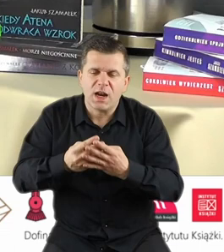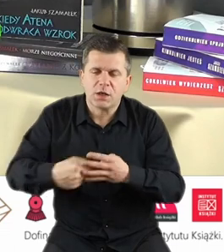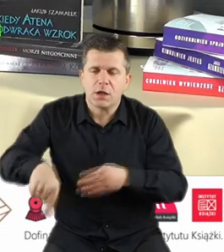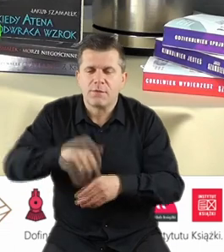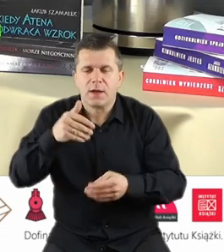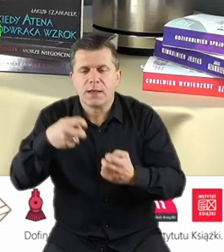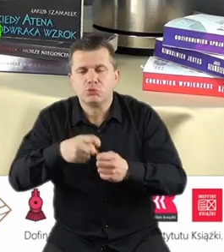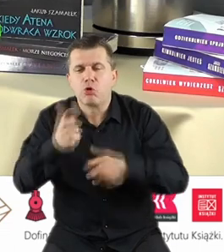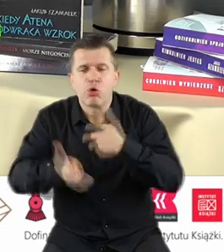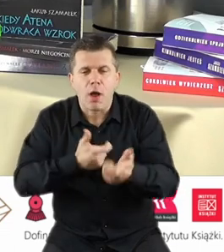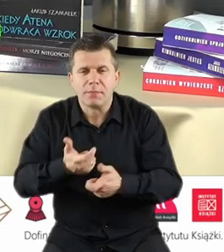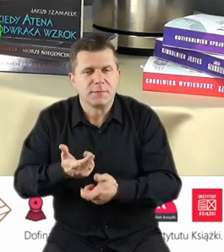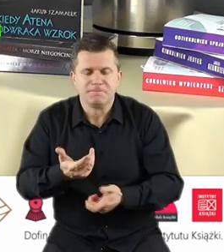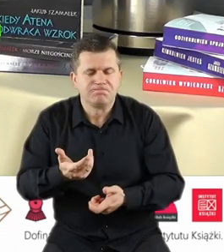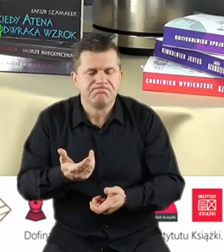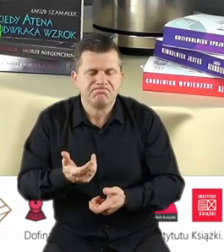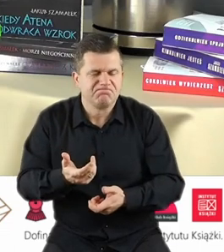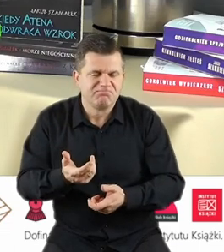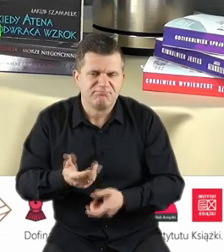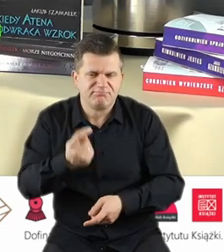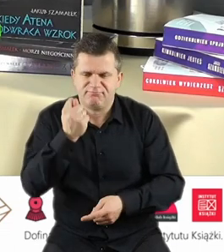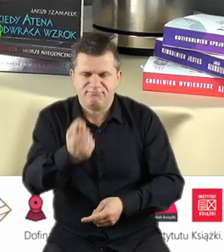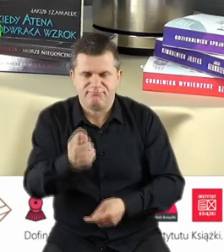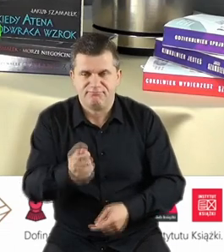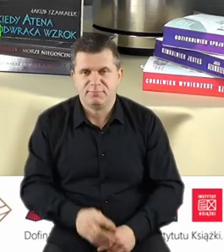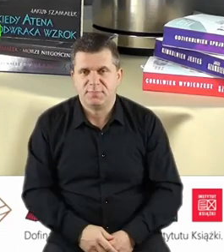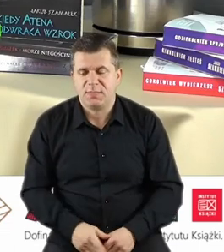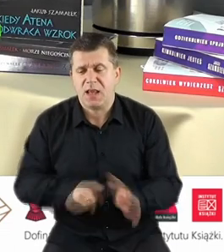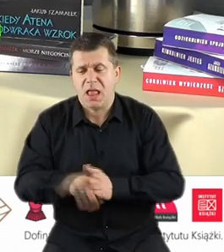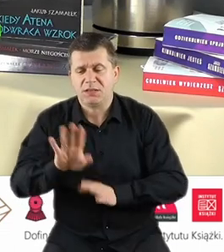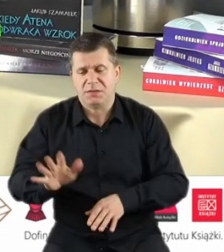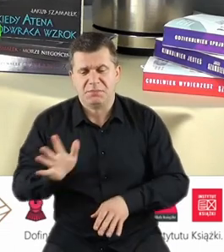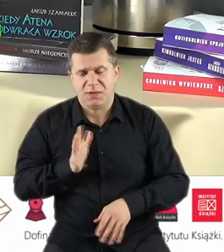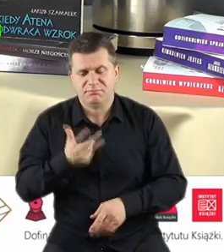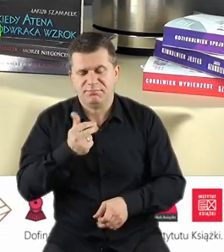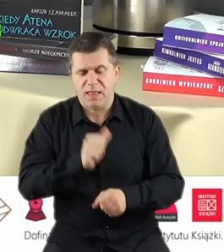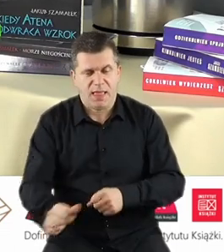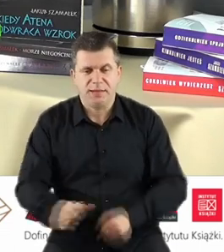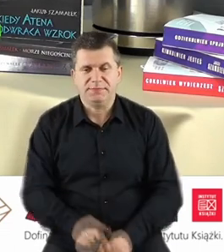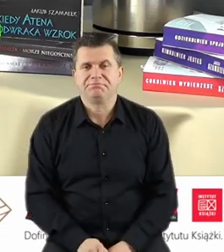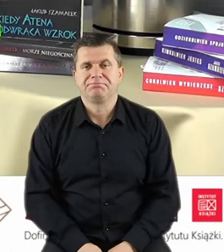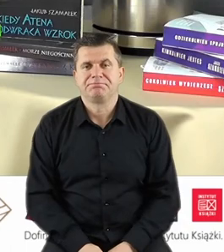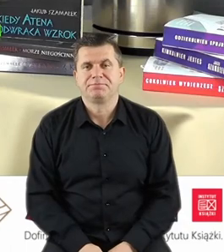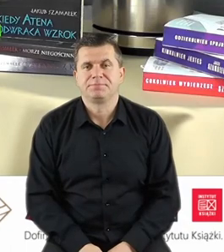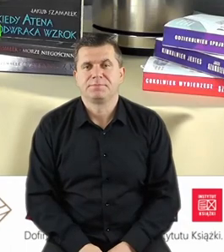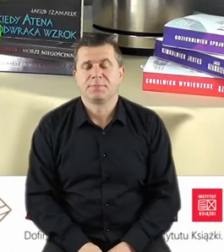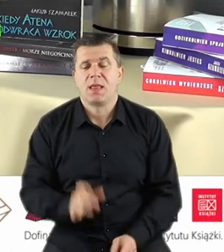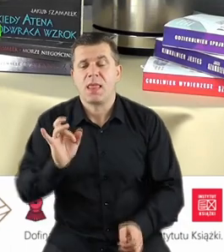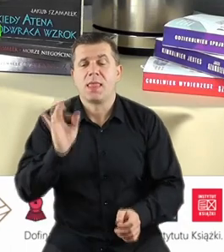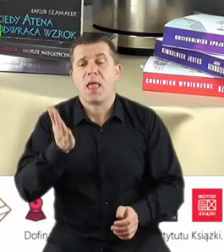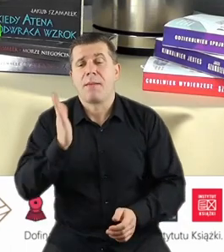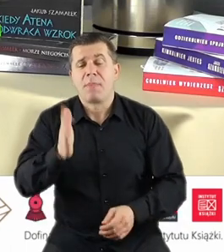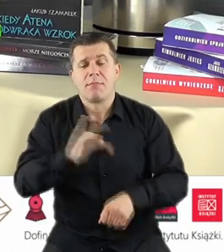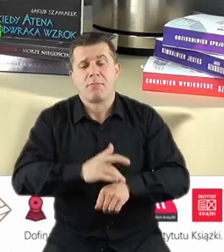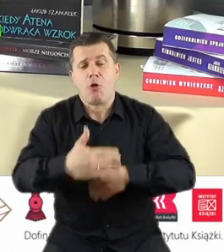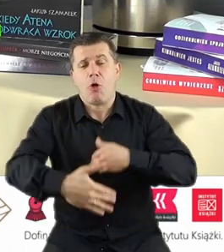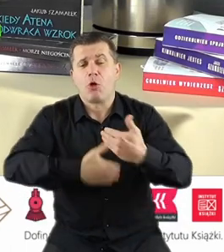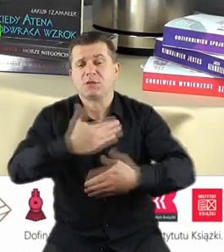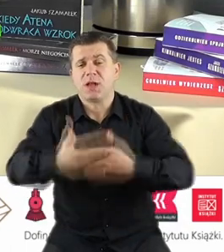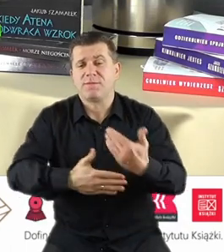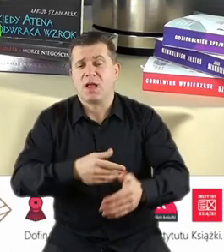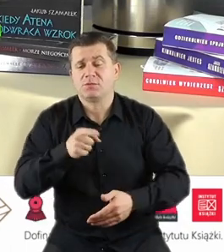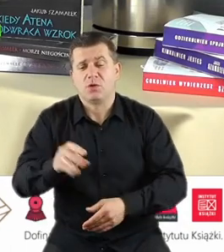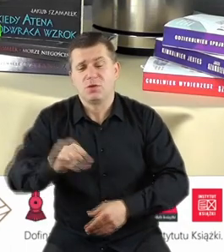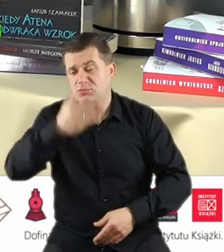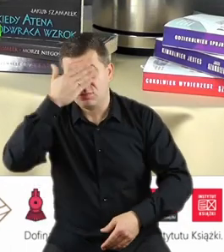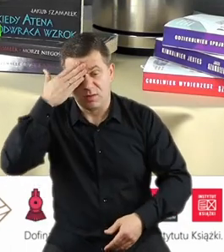właśnie w taki sposób, żeby dzieci były bezpieczne. No i jakie to będzie miało konsekwencje, tego jeszcze nie